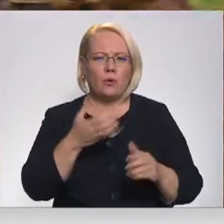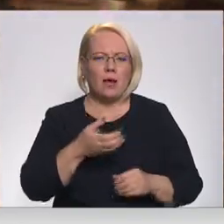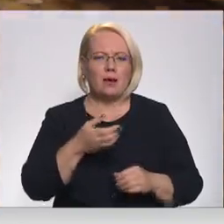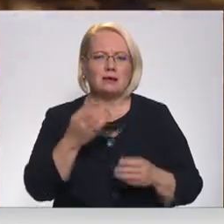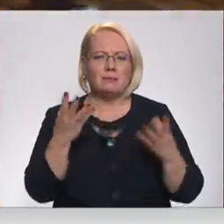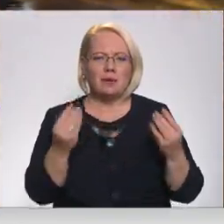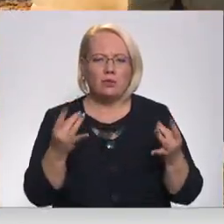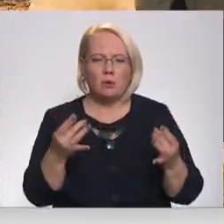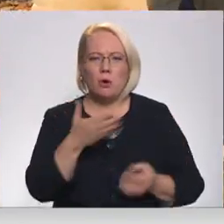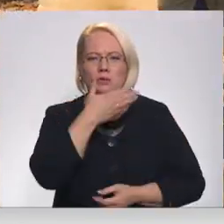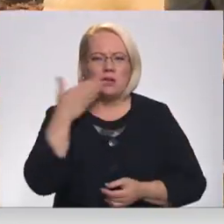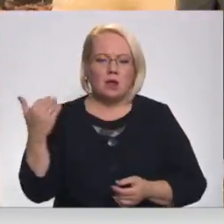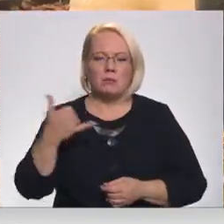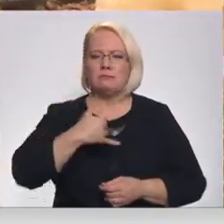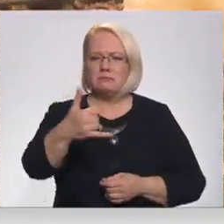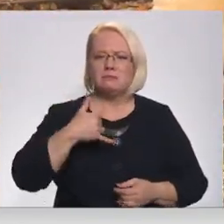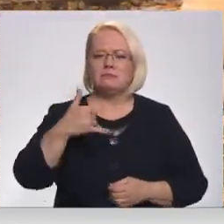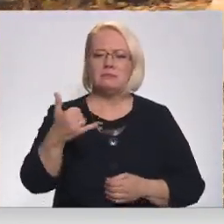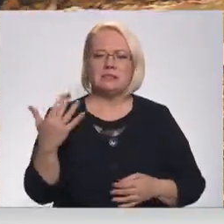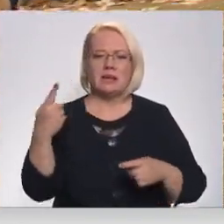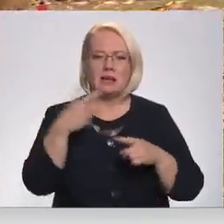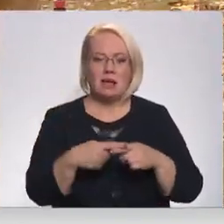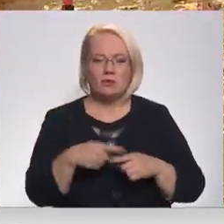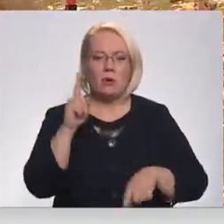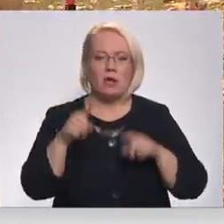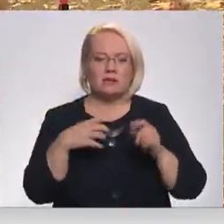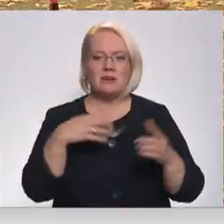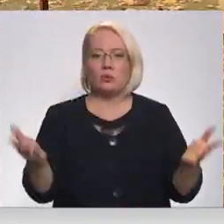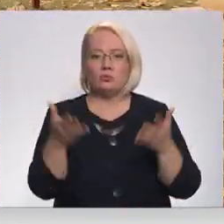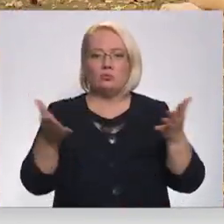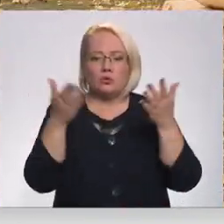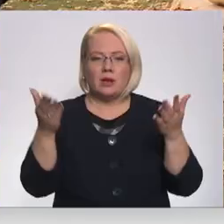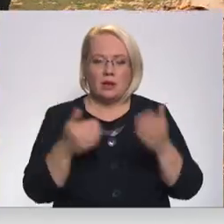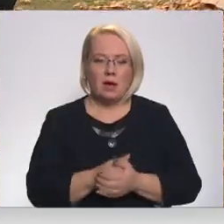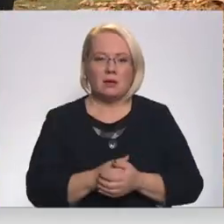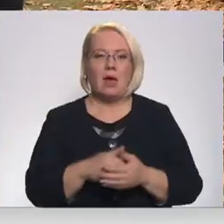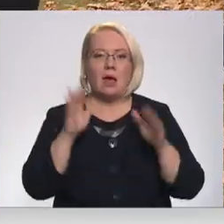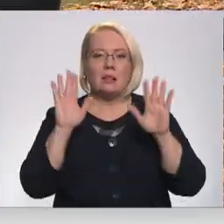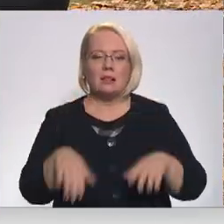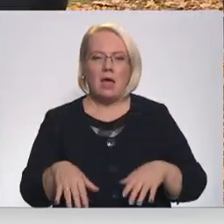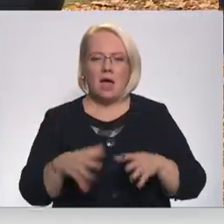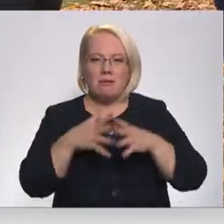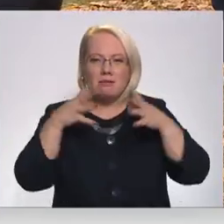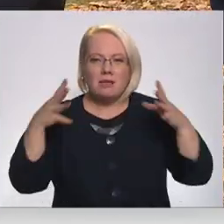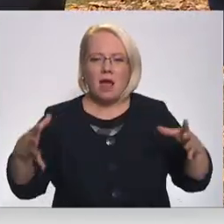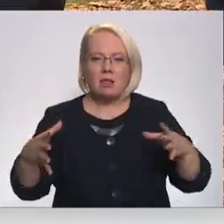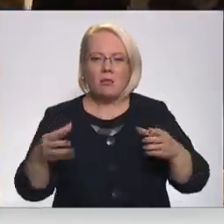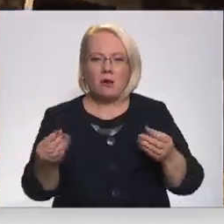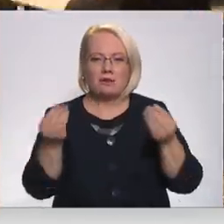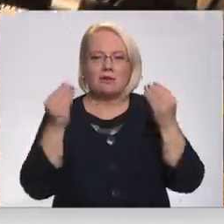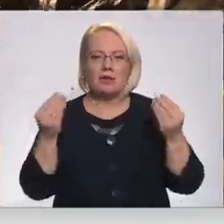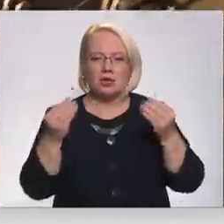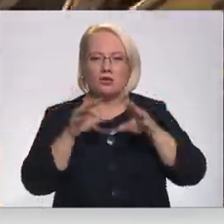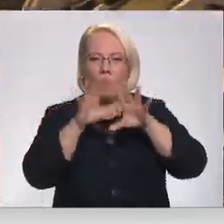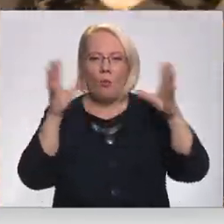siltuma. Stādi laistīti cik spēts un reizēm tos arī vajadzēs uzmundrināt saņemties. Lai varenāko no šā gada dižogām